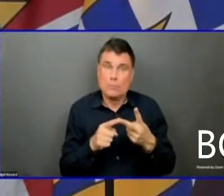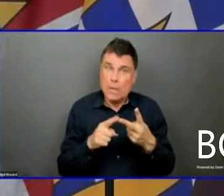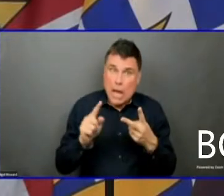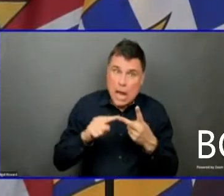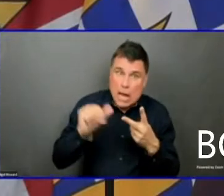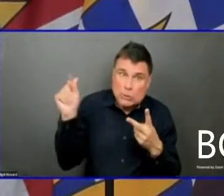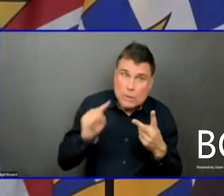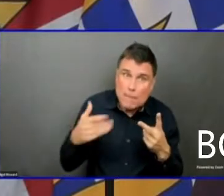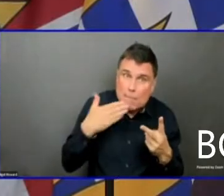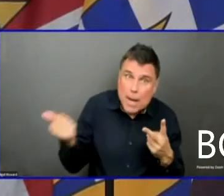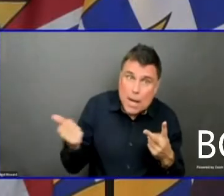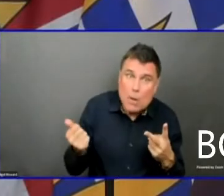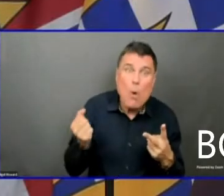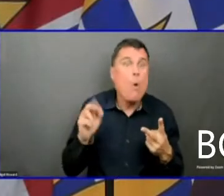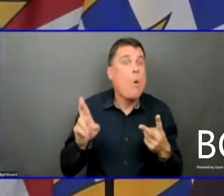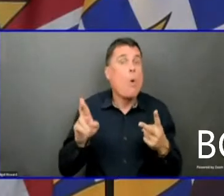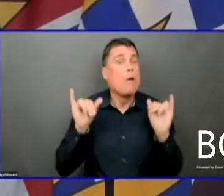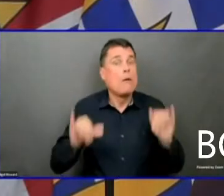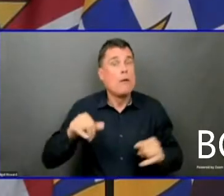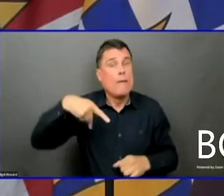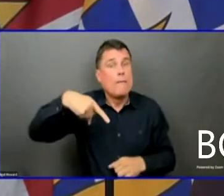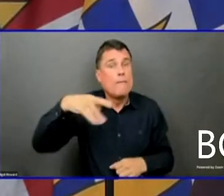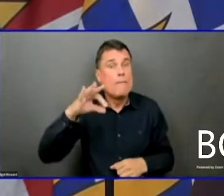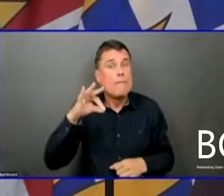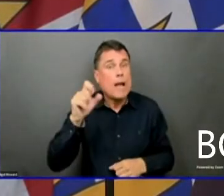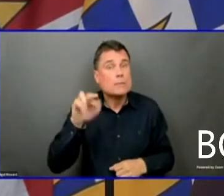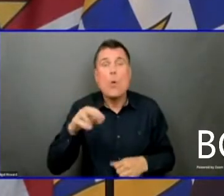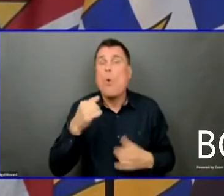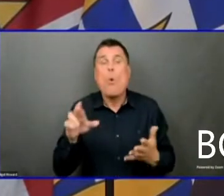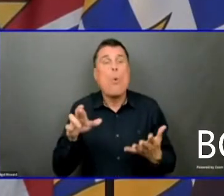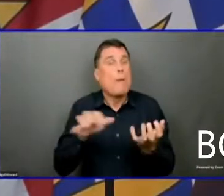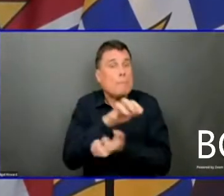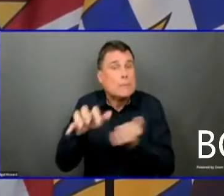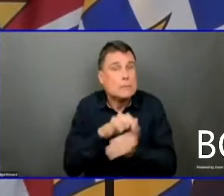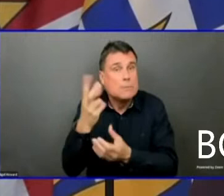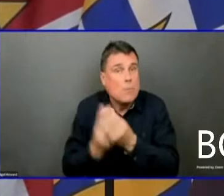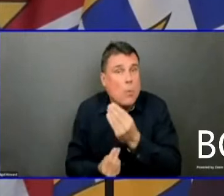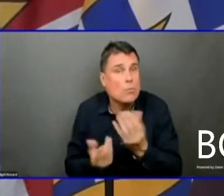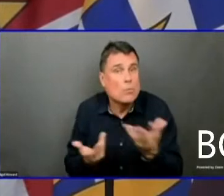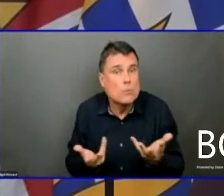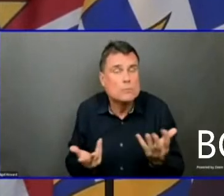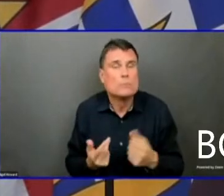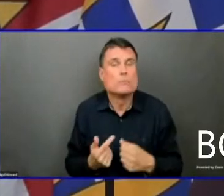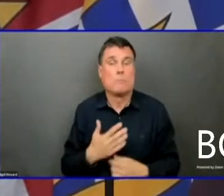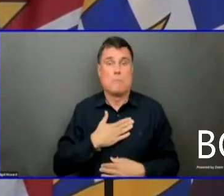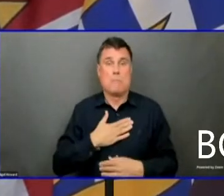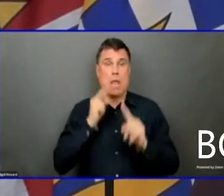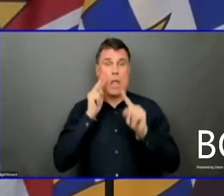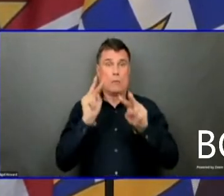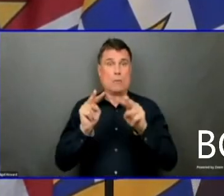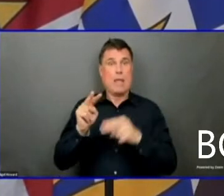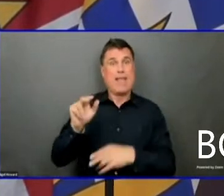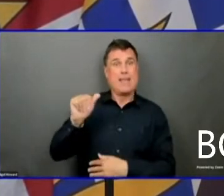主保佑你，也愿主保佑每一位听众。 Once we know more